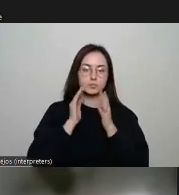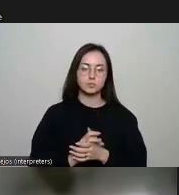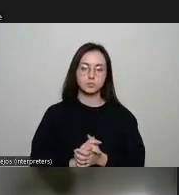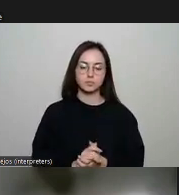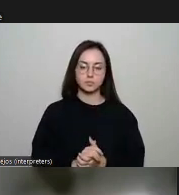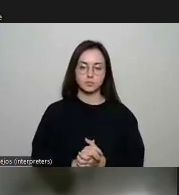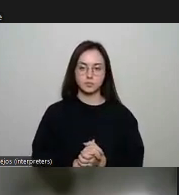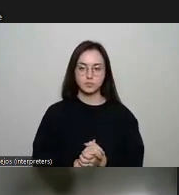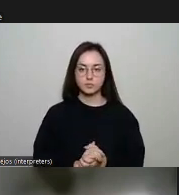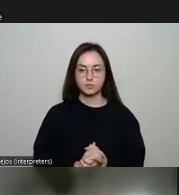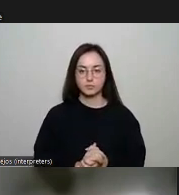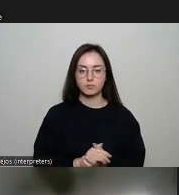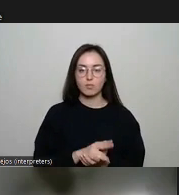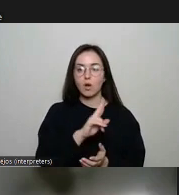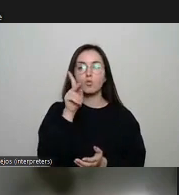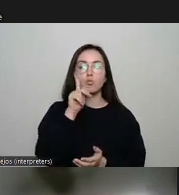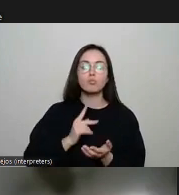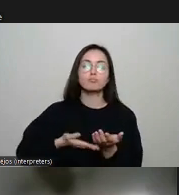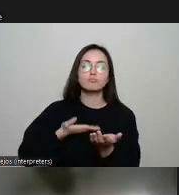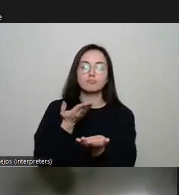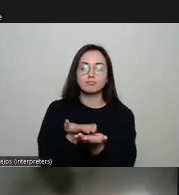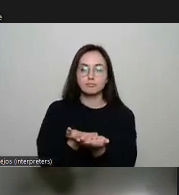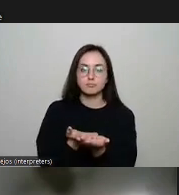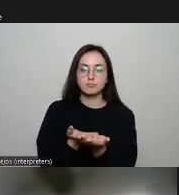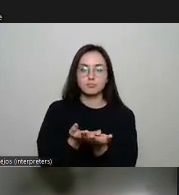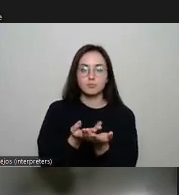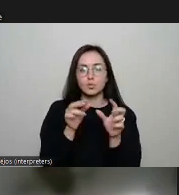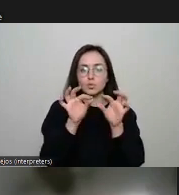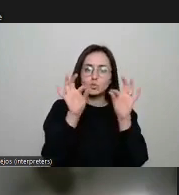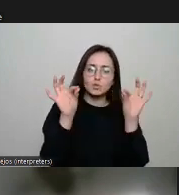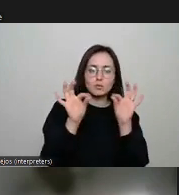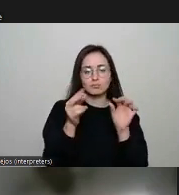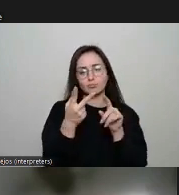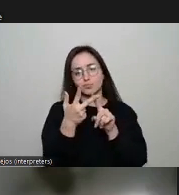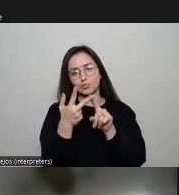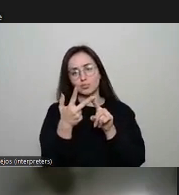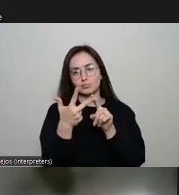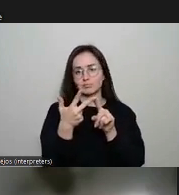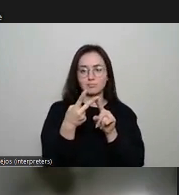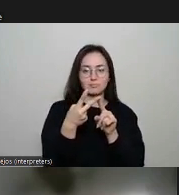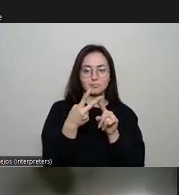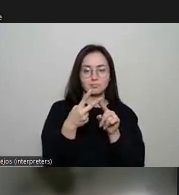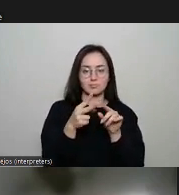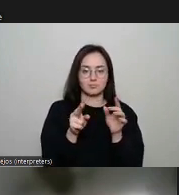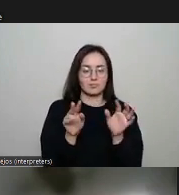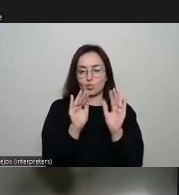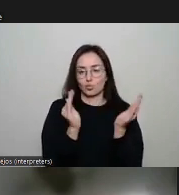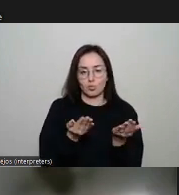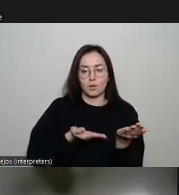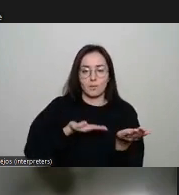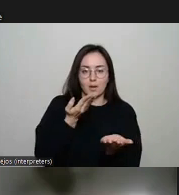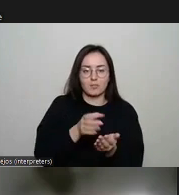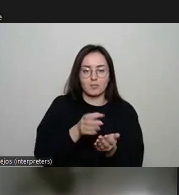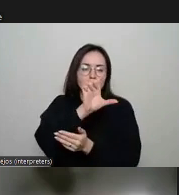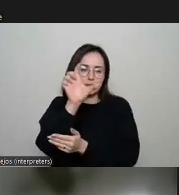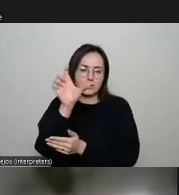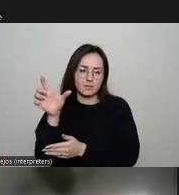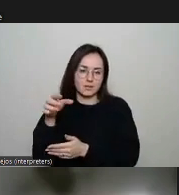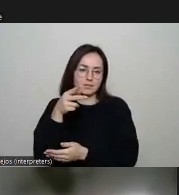O kas norėtų? Porą sakinių. Mes čia nereikalavome kažkokių tai ilgų